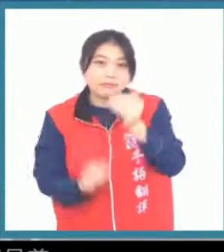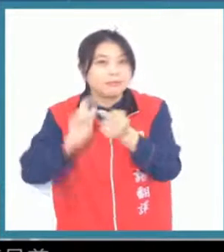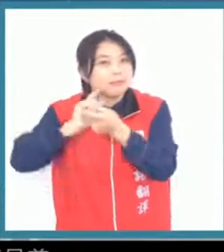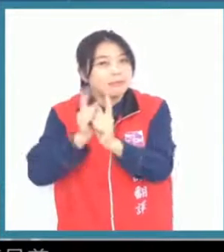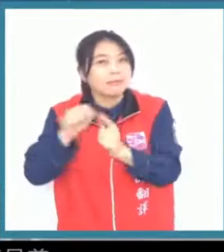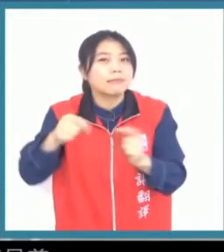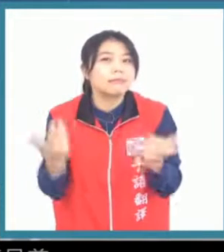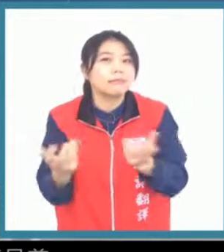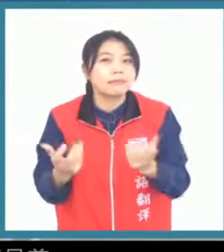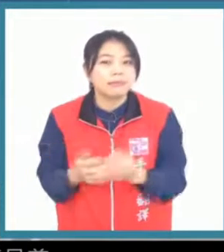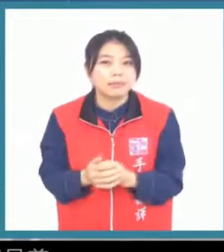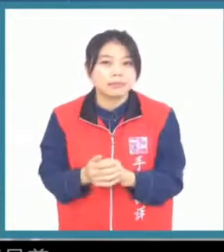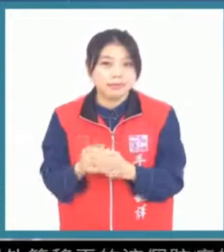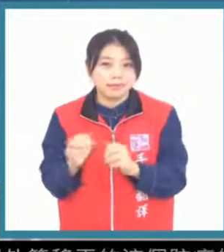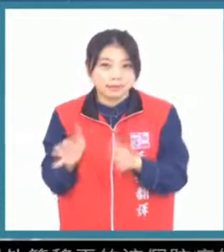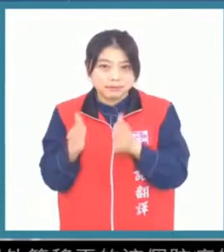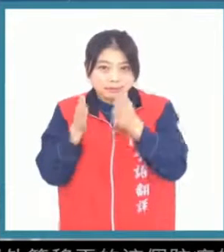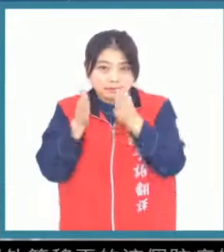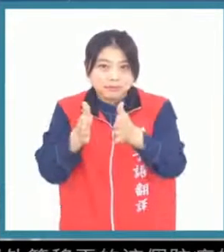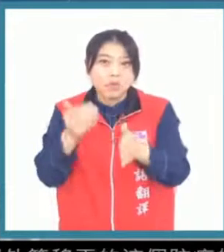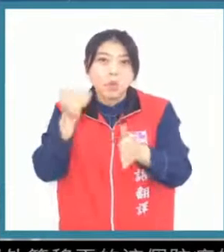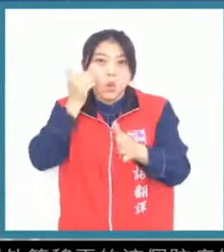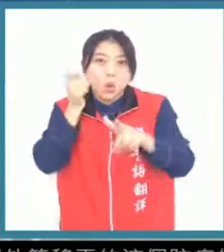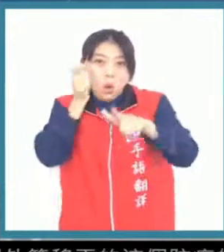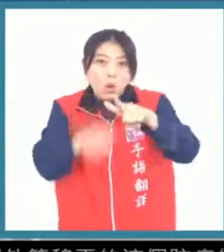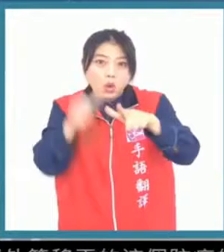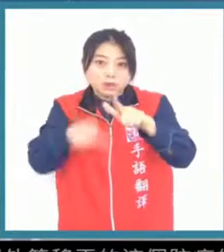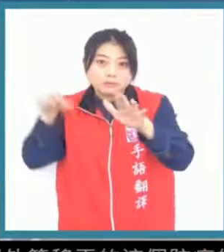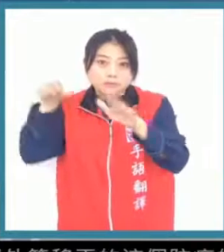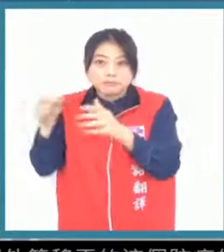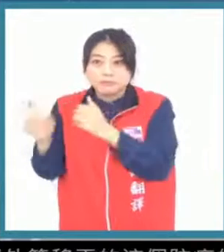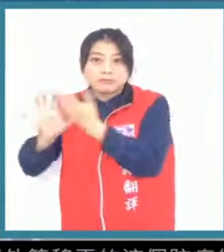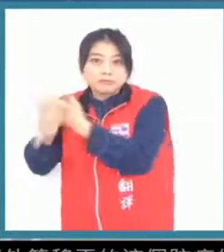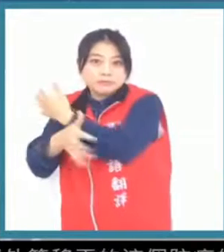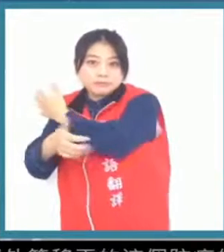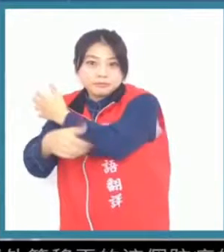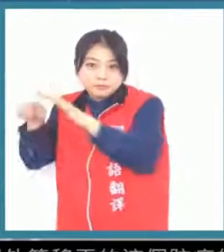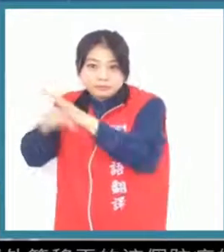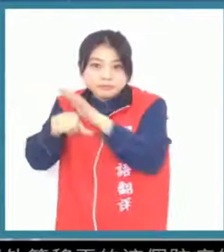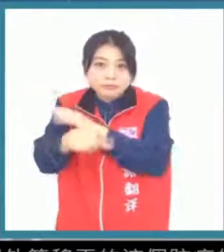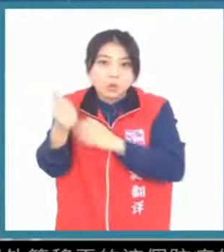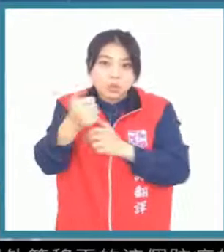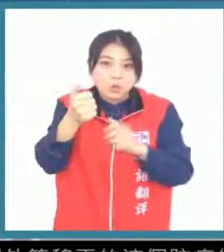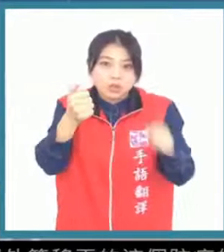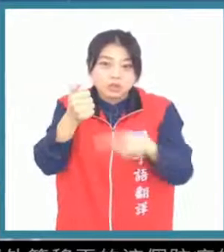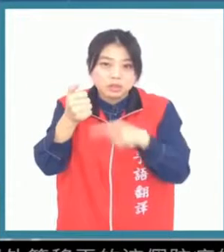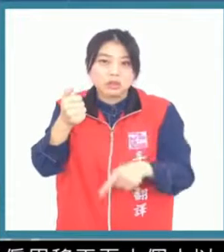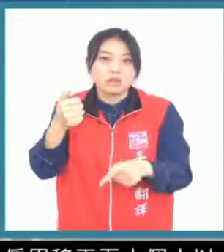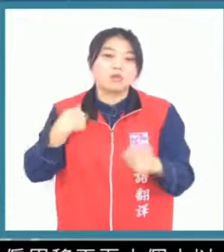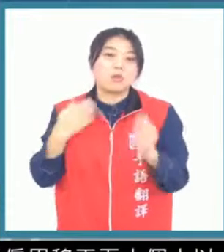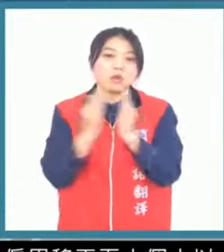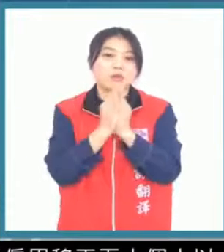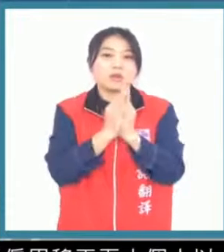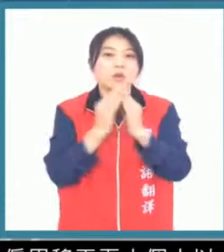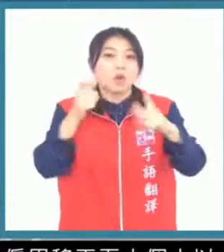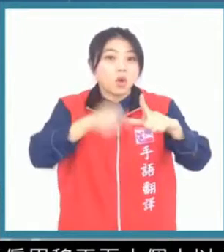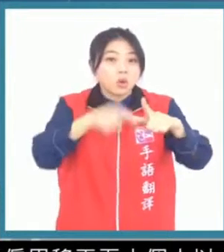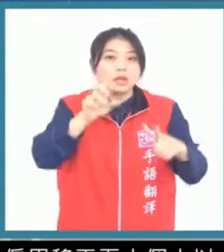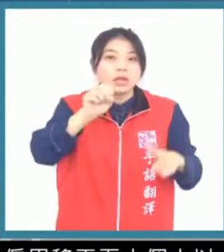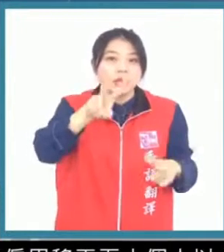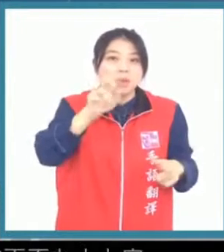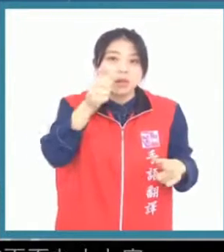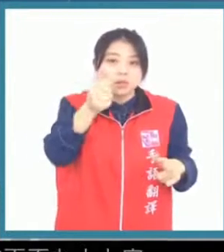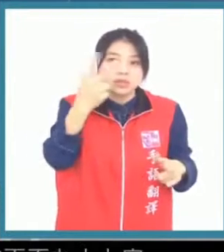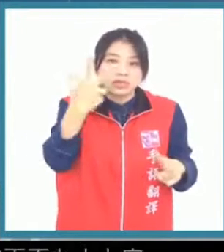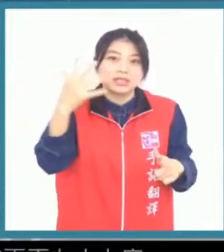那么针对雇用移工50个人以上的事业单位，那桃园市有297家，那么